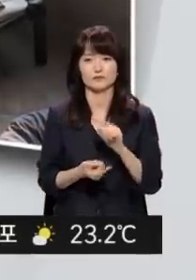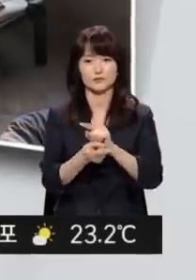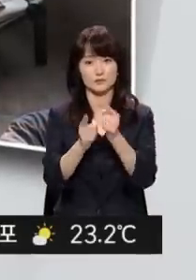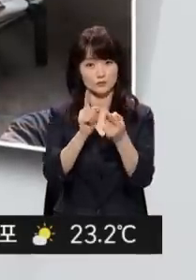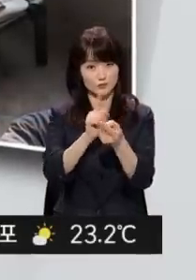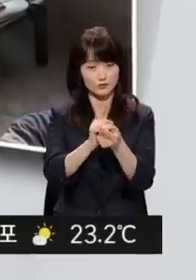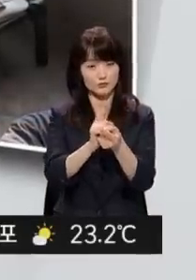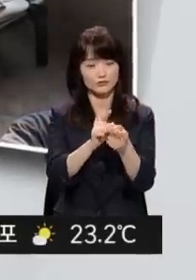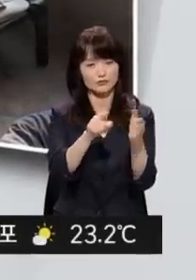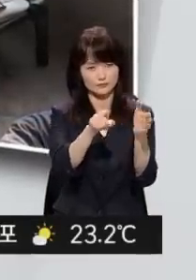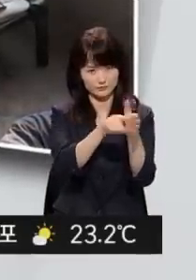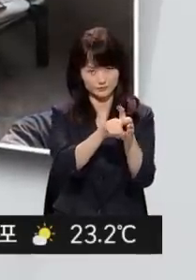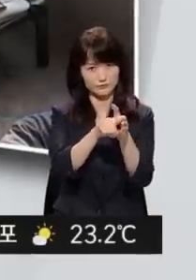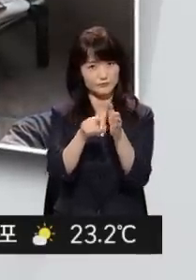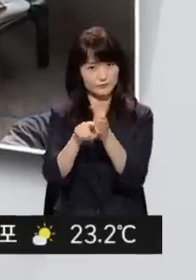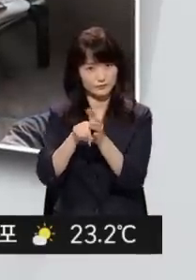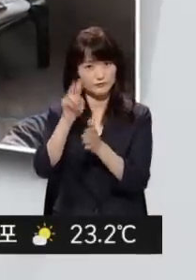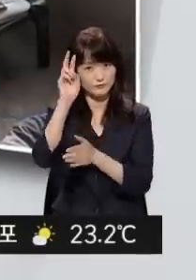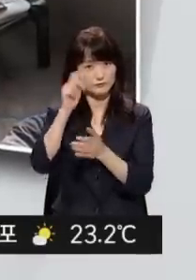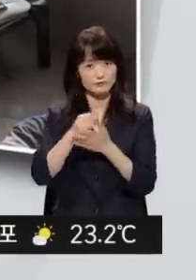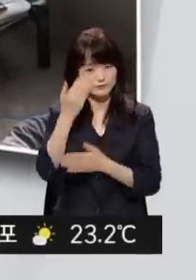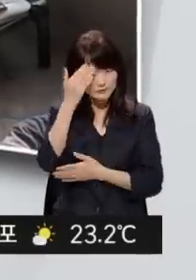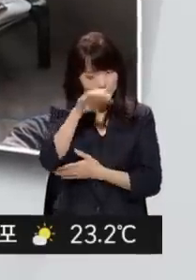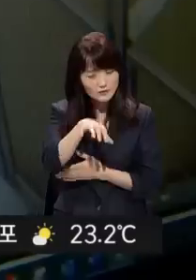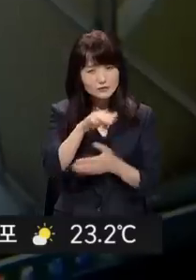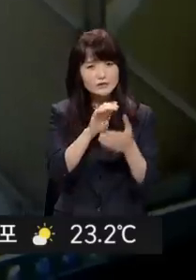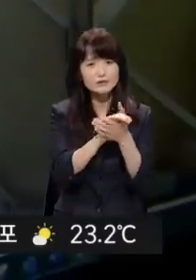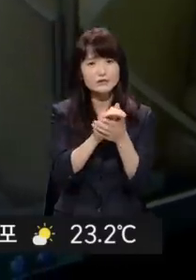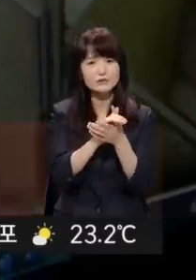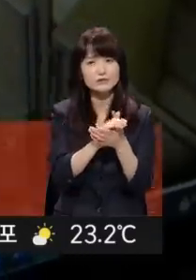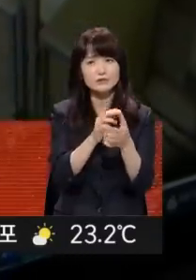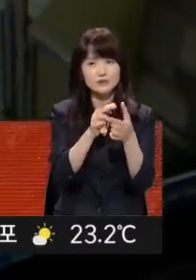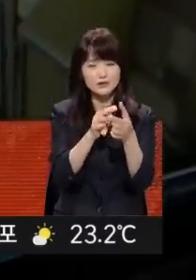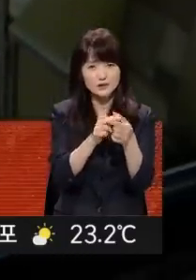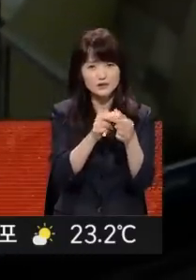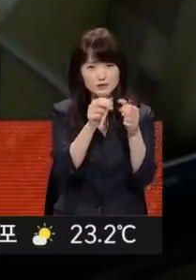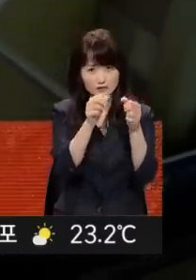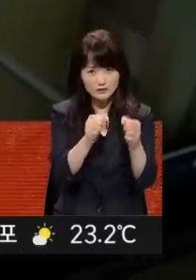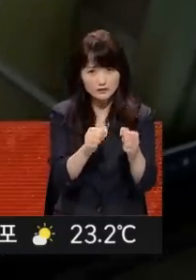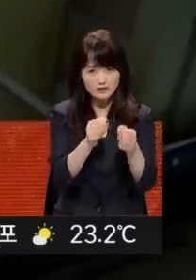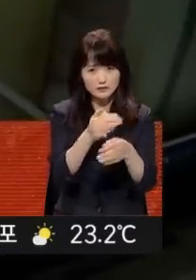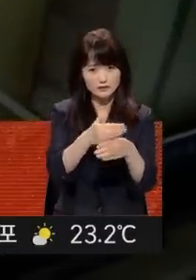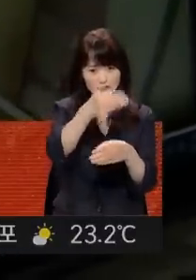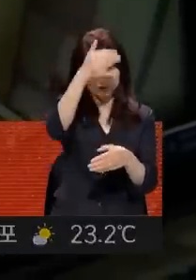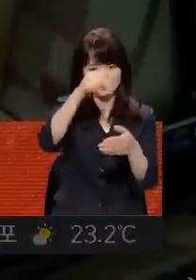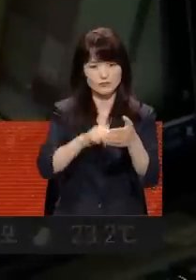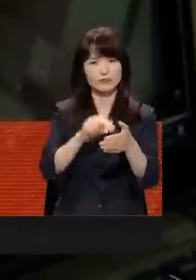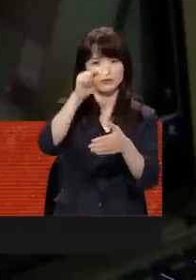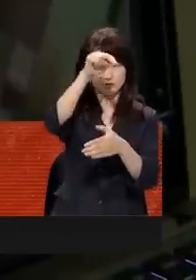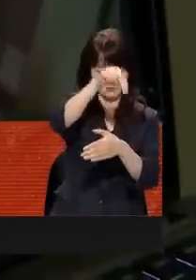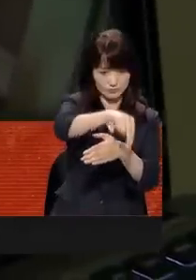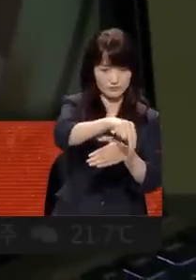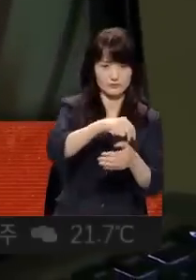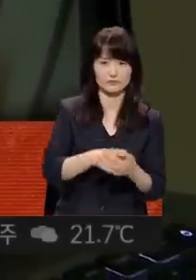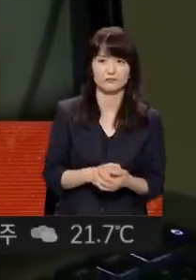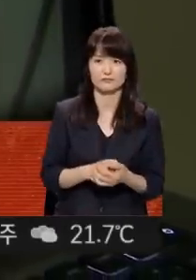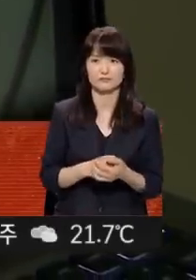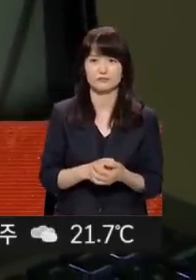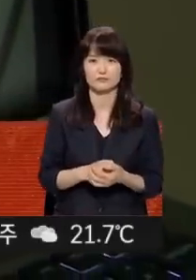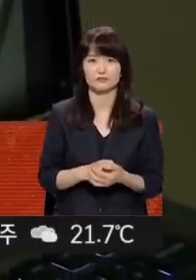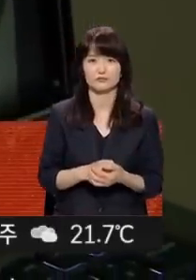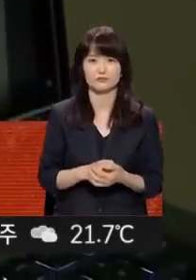더 서로 큰 의지가 됐던 걸까요 낯선 곳에서 친구랑 같이 있으려고 높은 담까지 넘었던 겁니다 우리 칼라